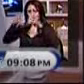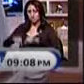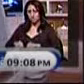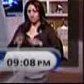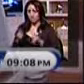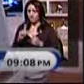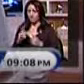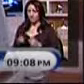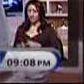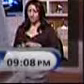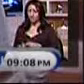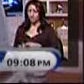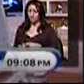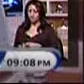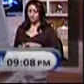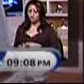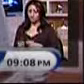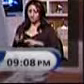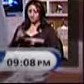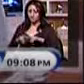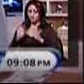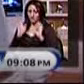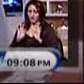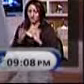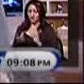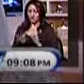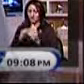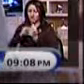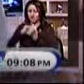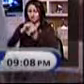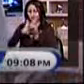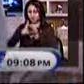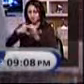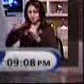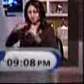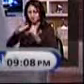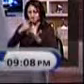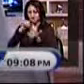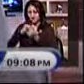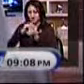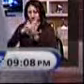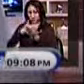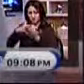واحد قرر انه يعمل عمليه تطهير لكل